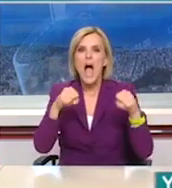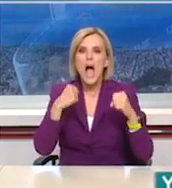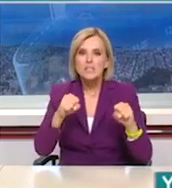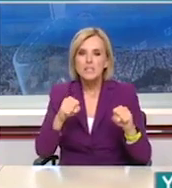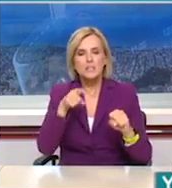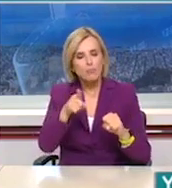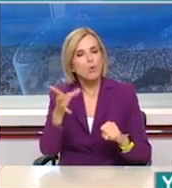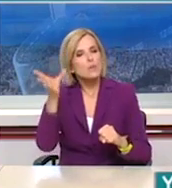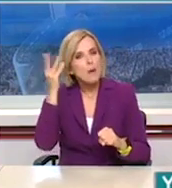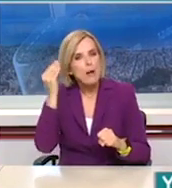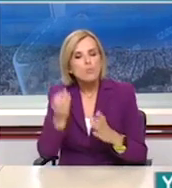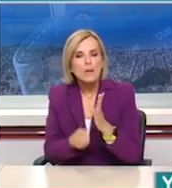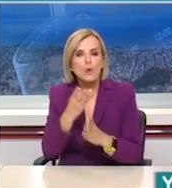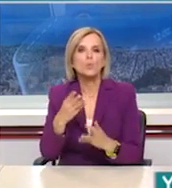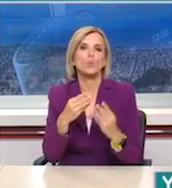παρά ζημία.